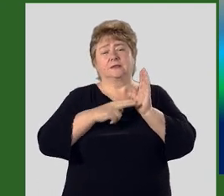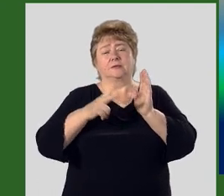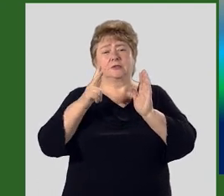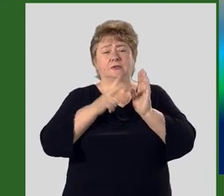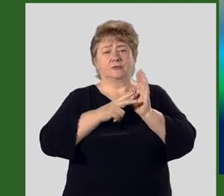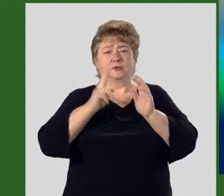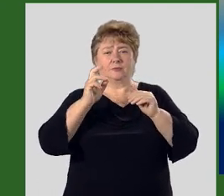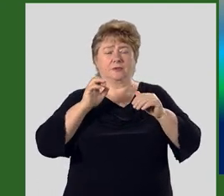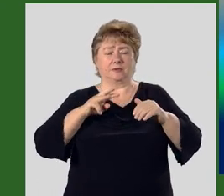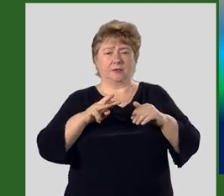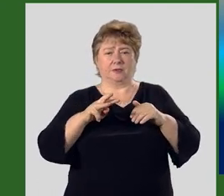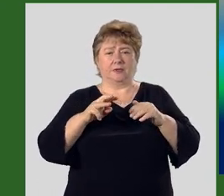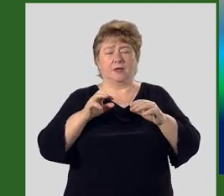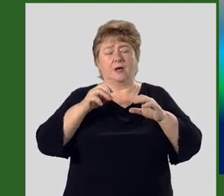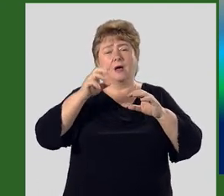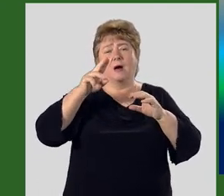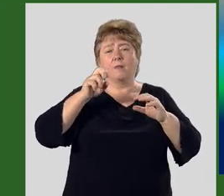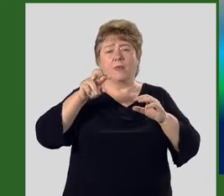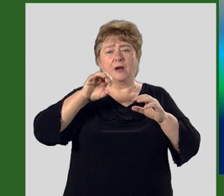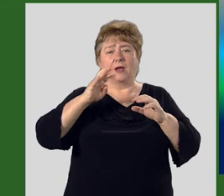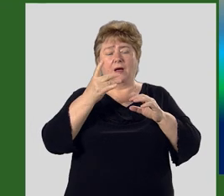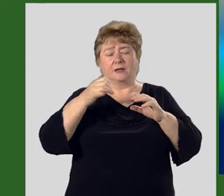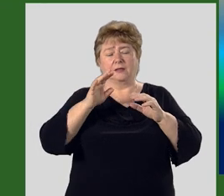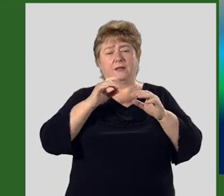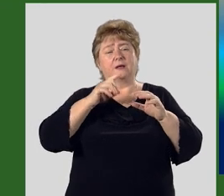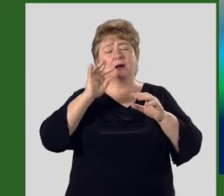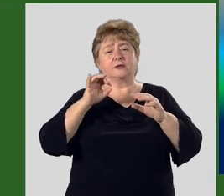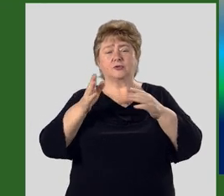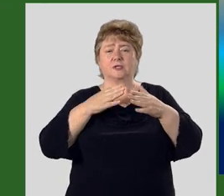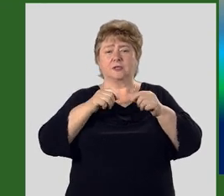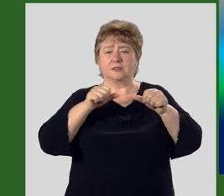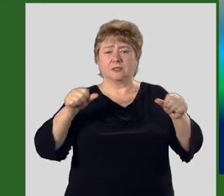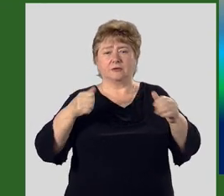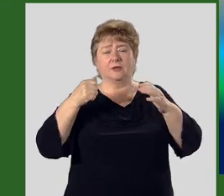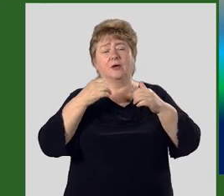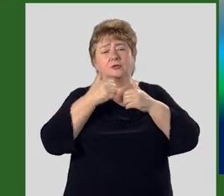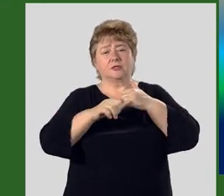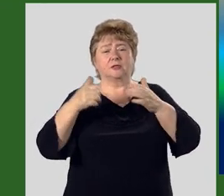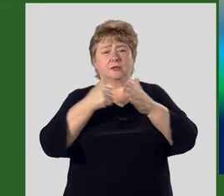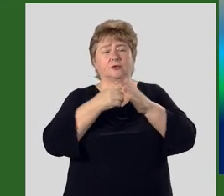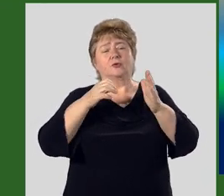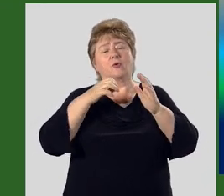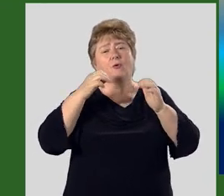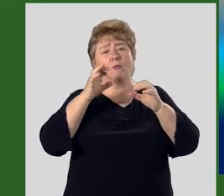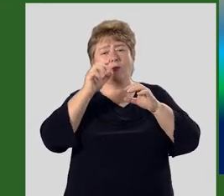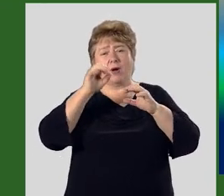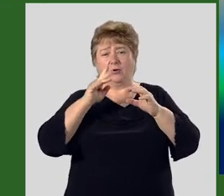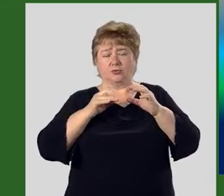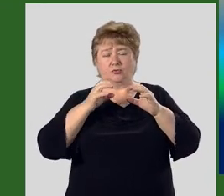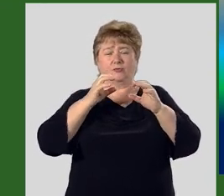6378 километров. Полярный радиус или расстояние от центра до полюсов северного и